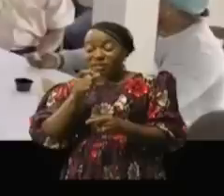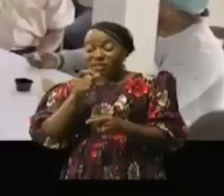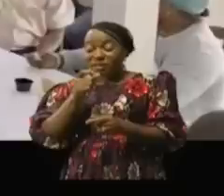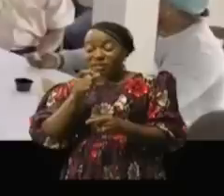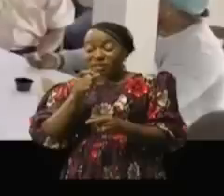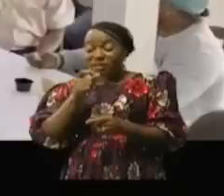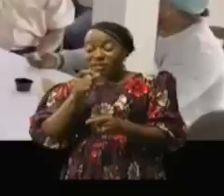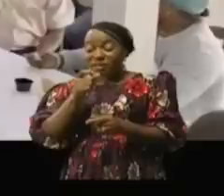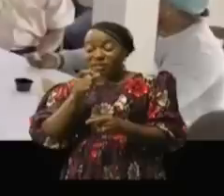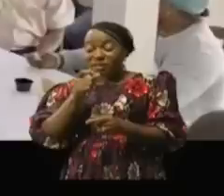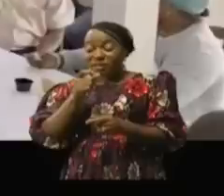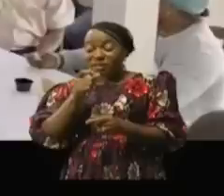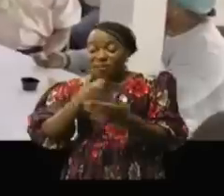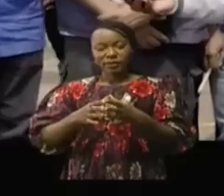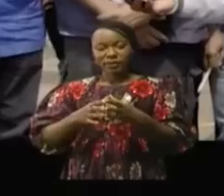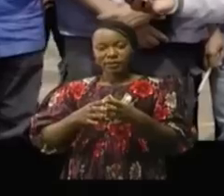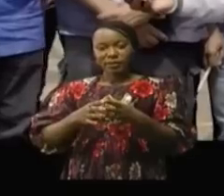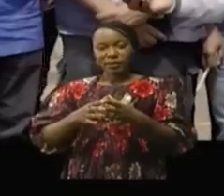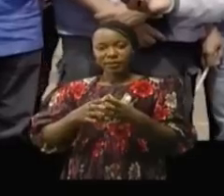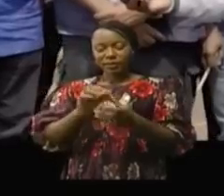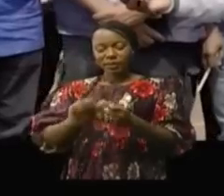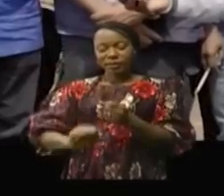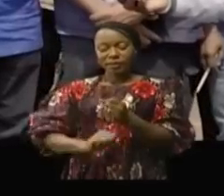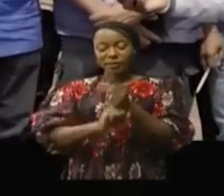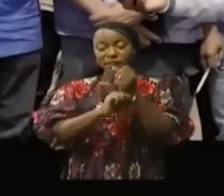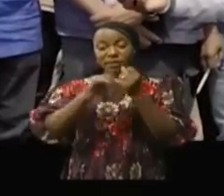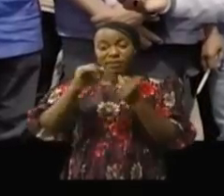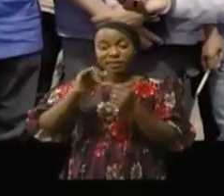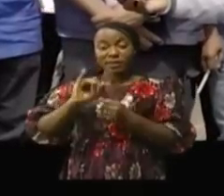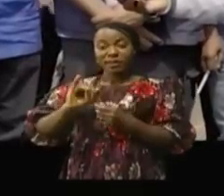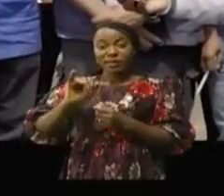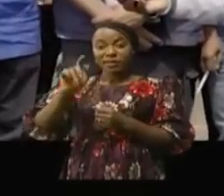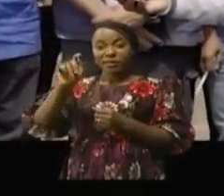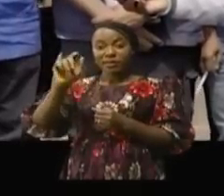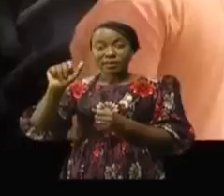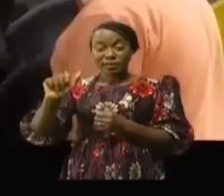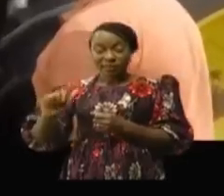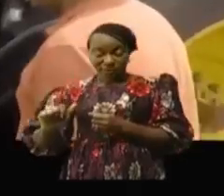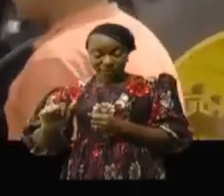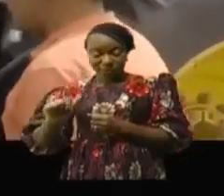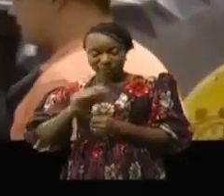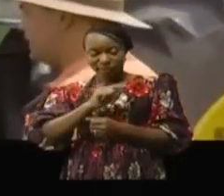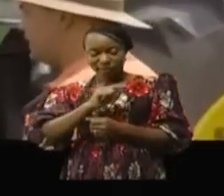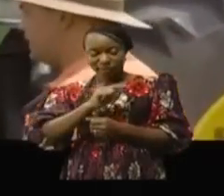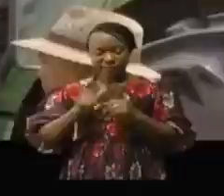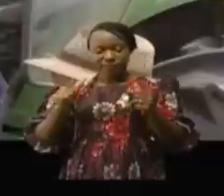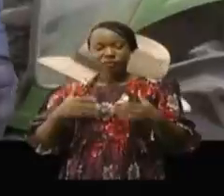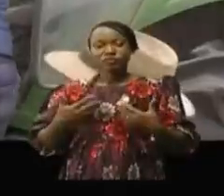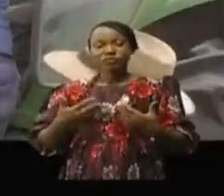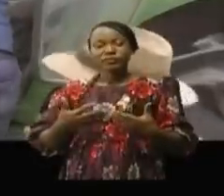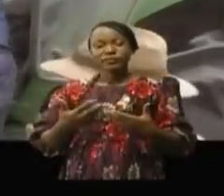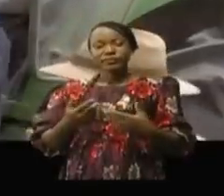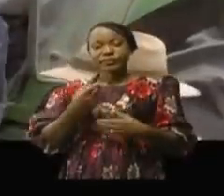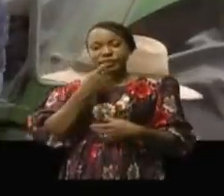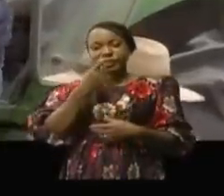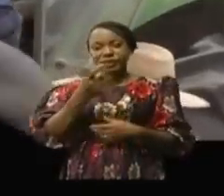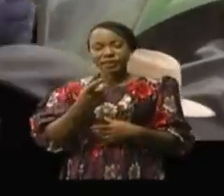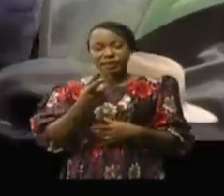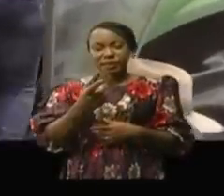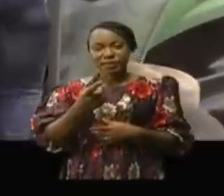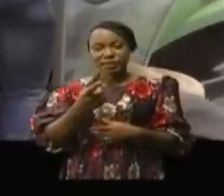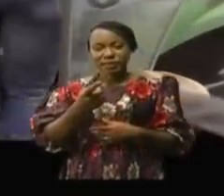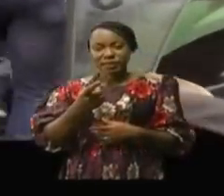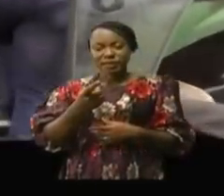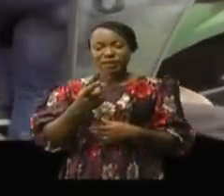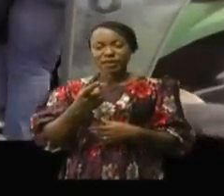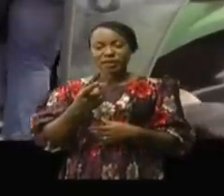Alors avec l'apport de l'IITA, vous avez vu ce que nous avons vu, moi j'ai la grande joie de m'adresser particulièrement au chef de